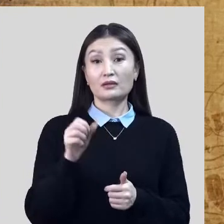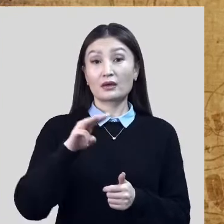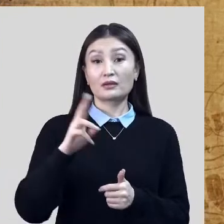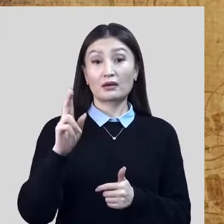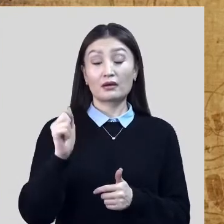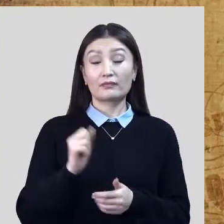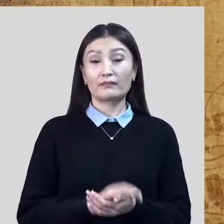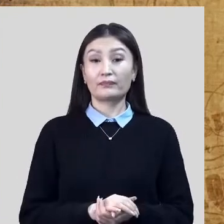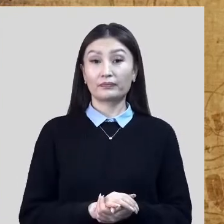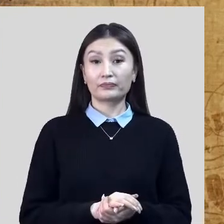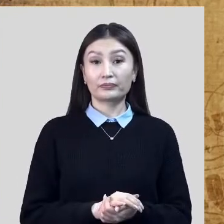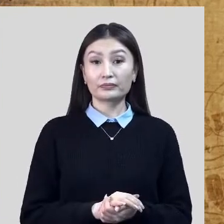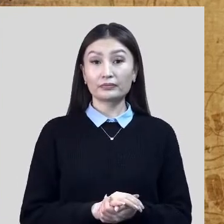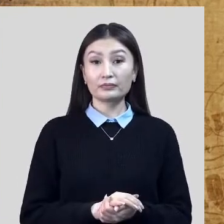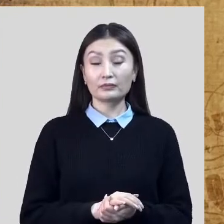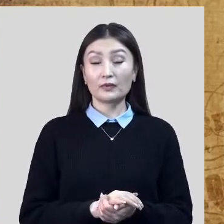датки.